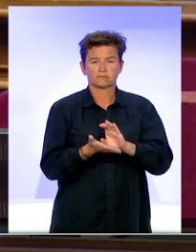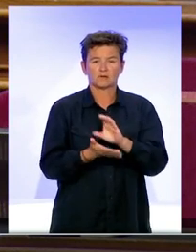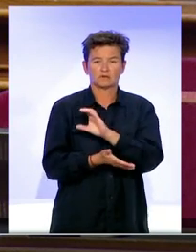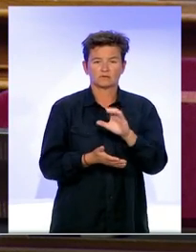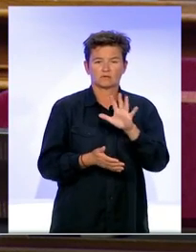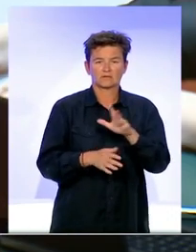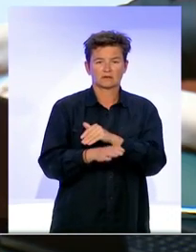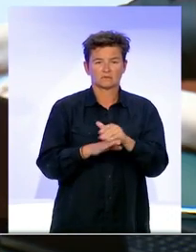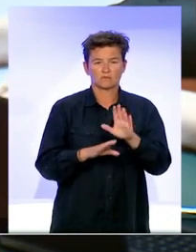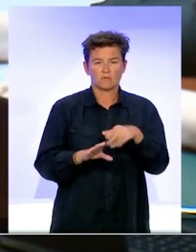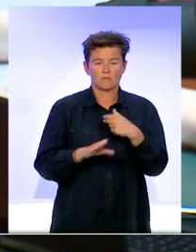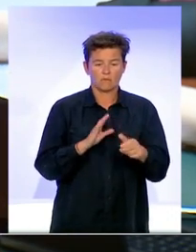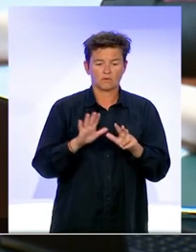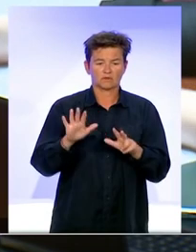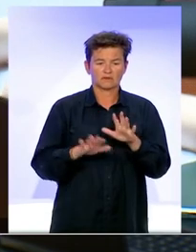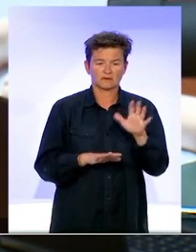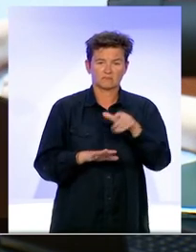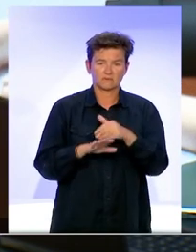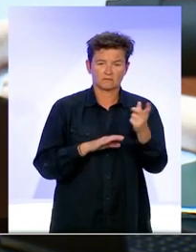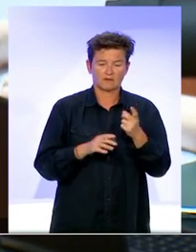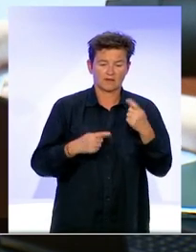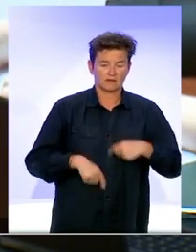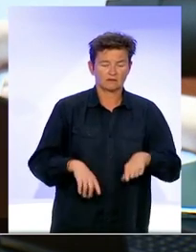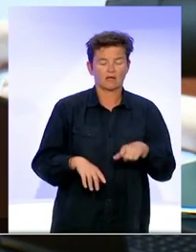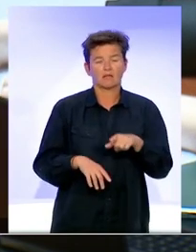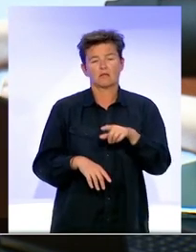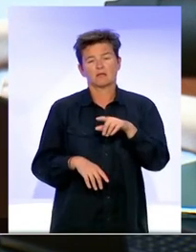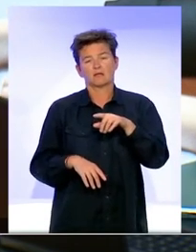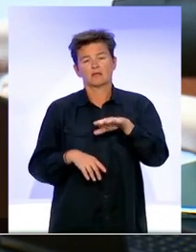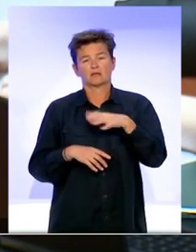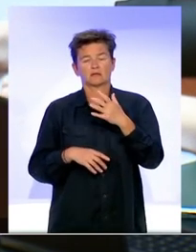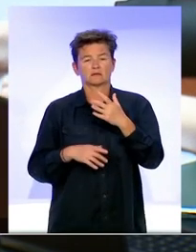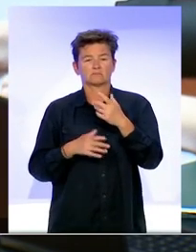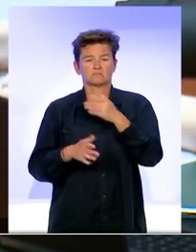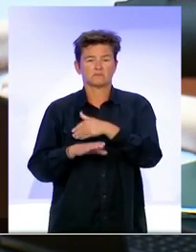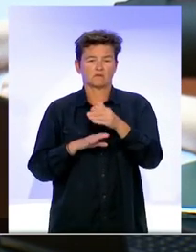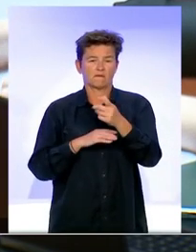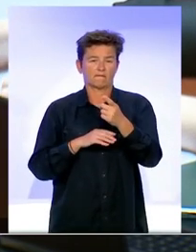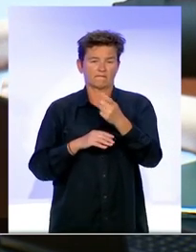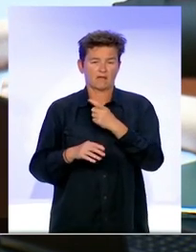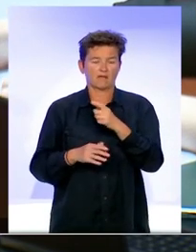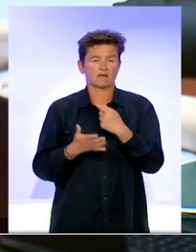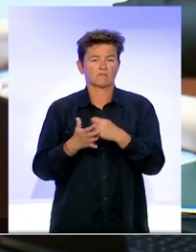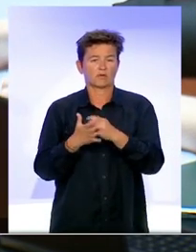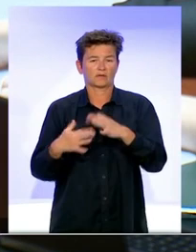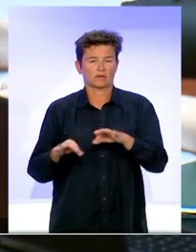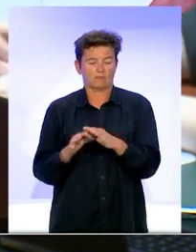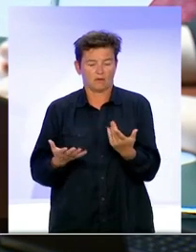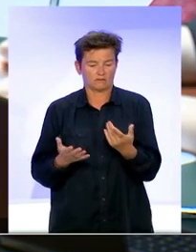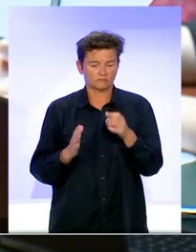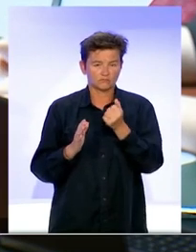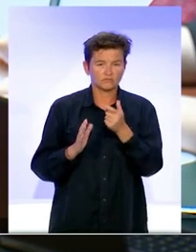105 millions d'euros, 85 millions de l'État et 20 millions de la Banque des territoires. Bref, un ensemble de mesures à la fois d'urgence